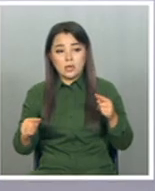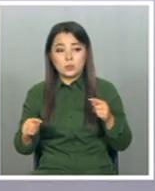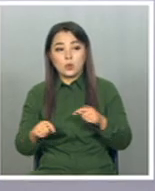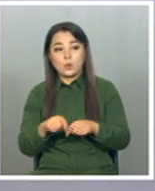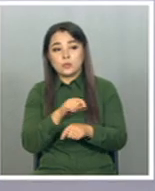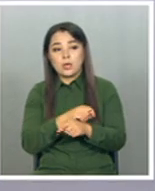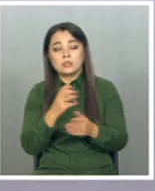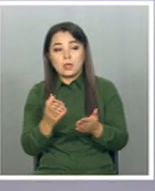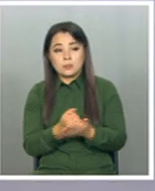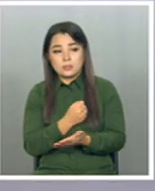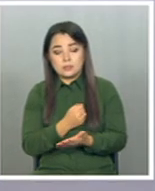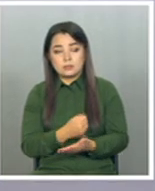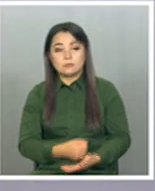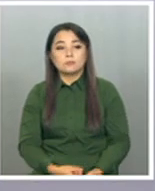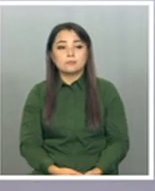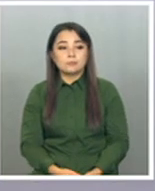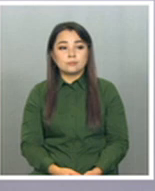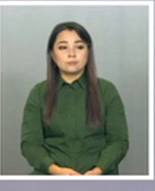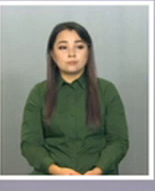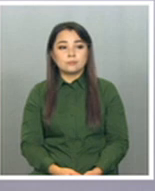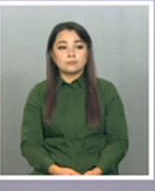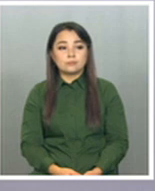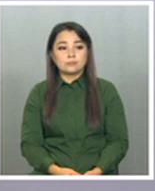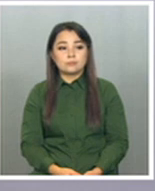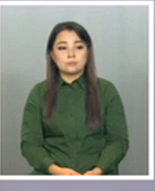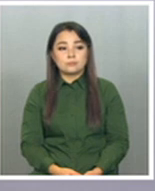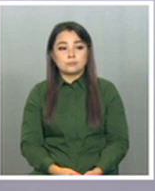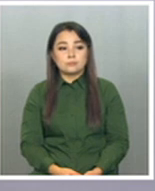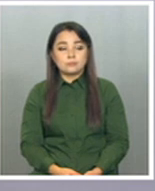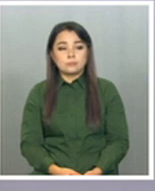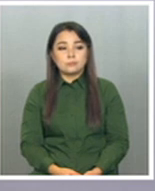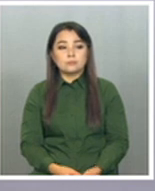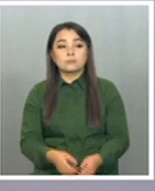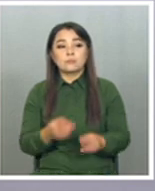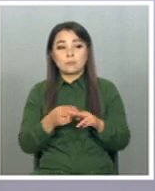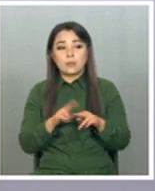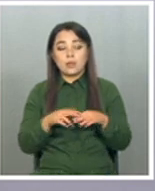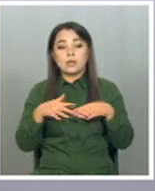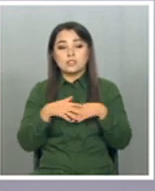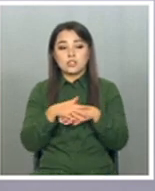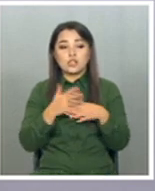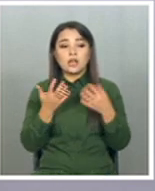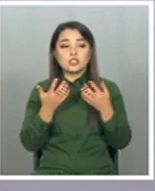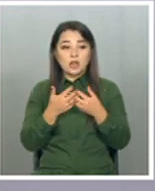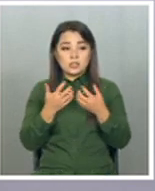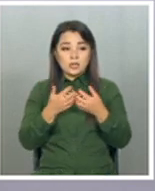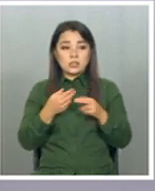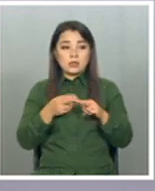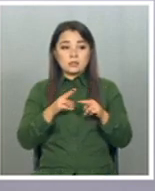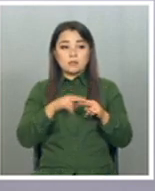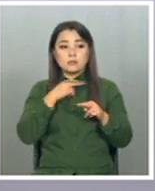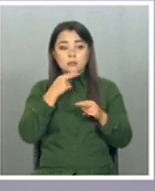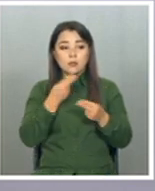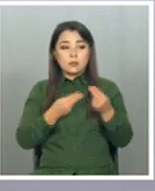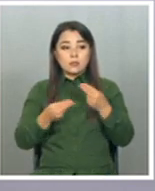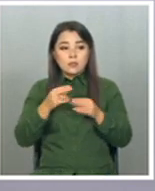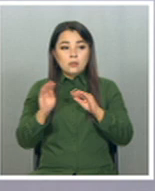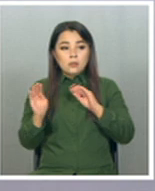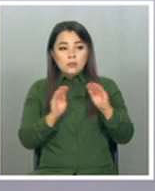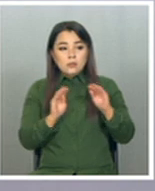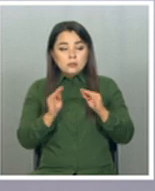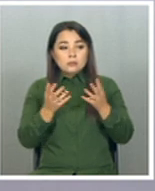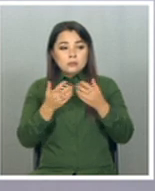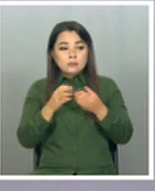ұзындығын табыңыз. Мінекей балалар, біз осы есептің шартын мынау суретке қарай